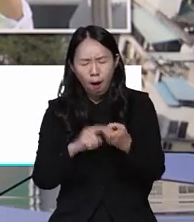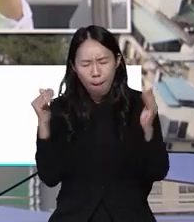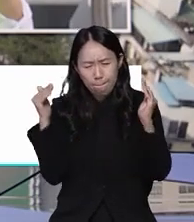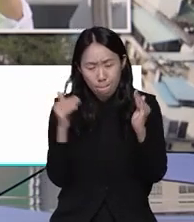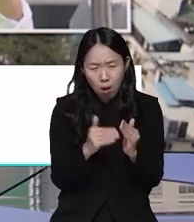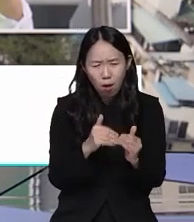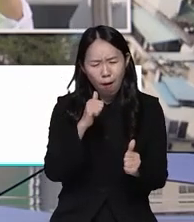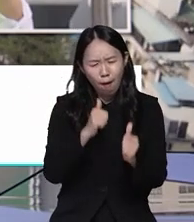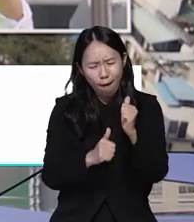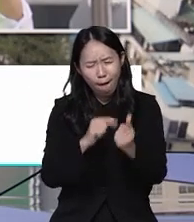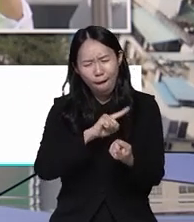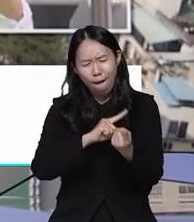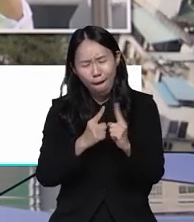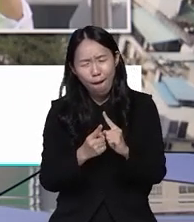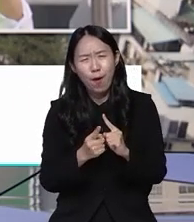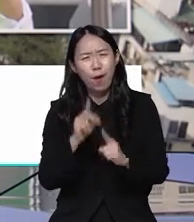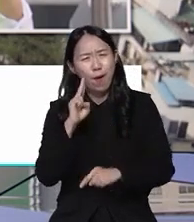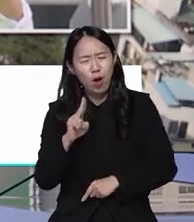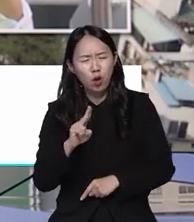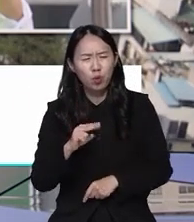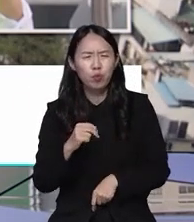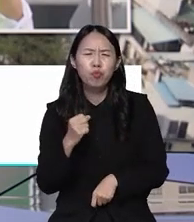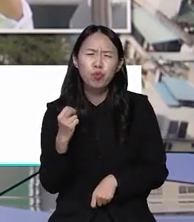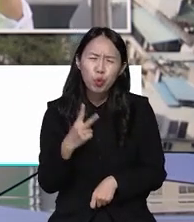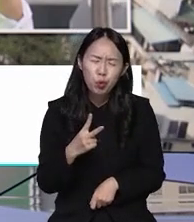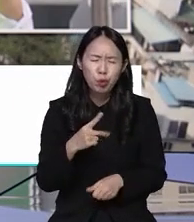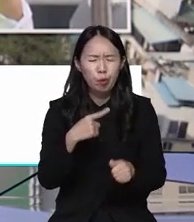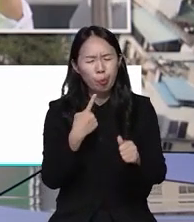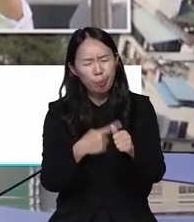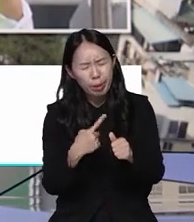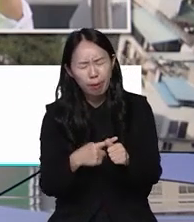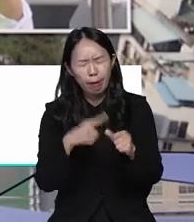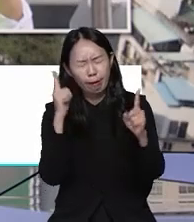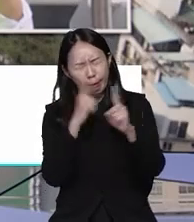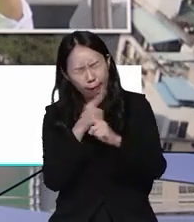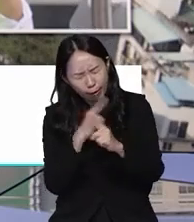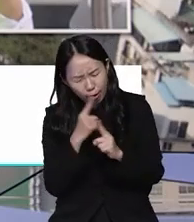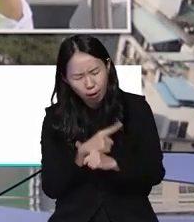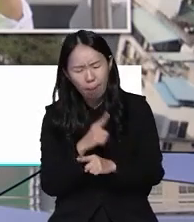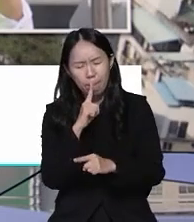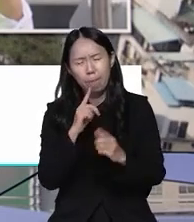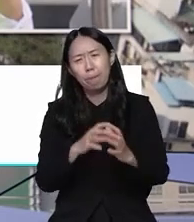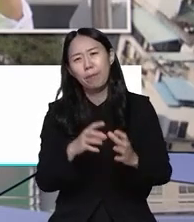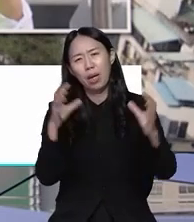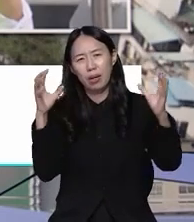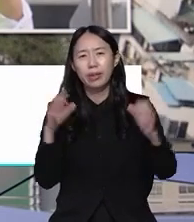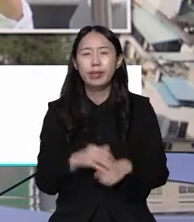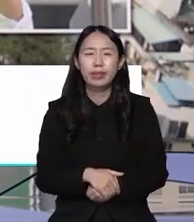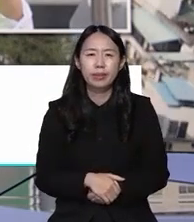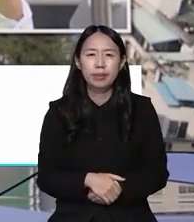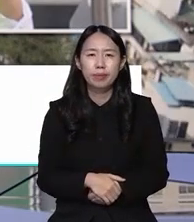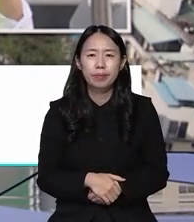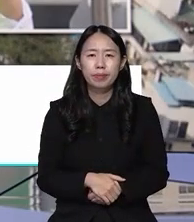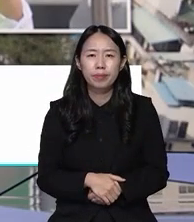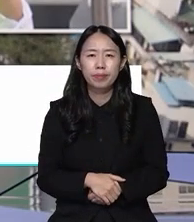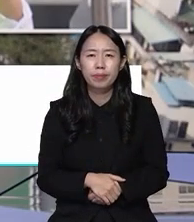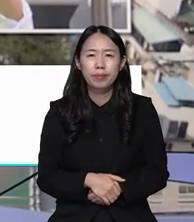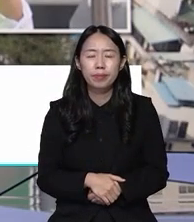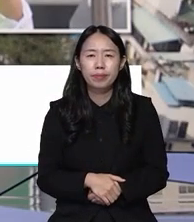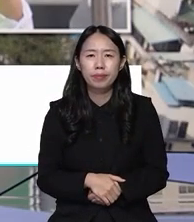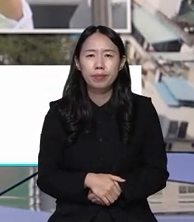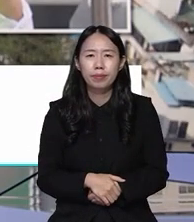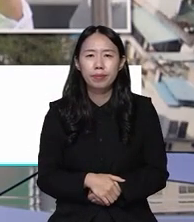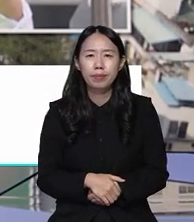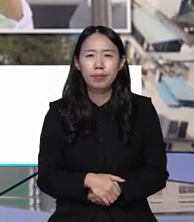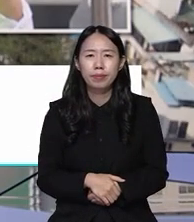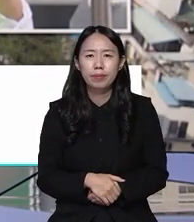경쟁이 마지막까지 이어지면서 비방과 선동이 난무하는 등 혼탁 양상도 펼쳐지고 있습니다. 김재윤 기자의